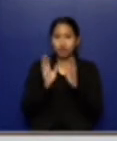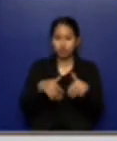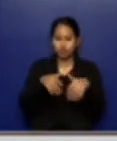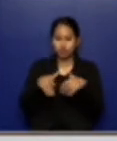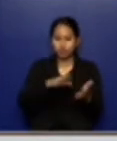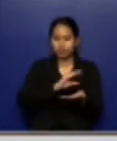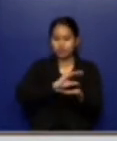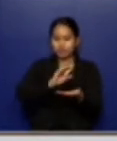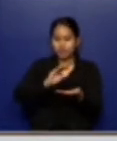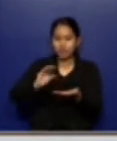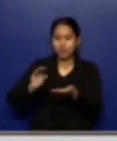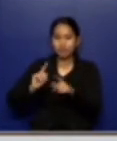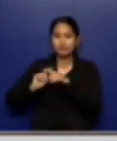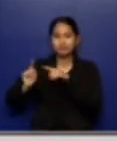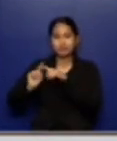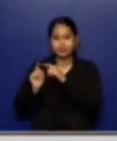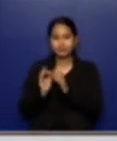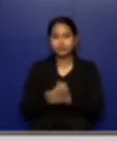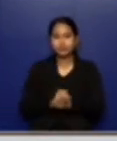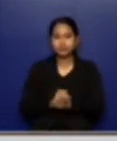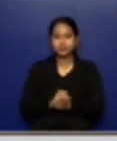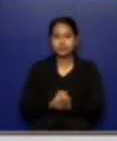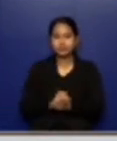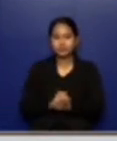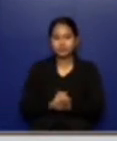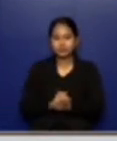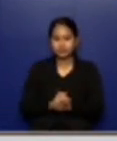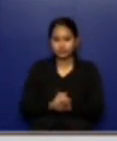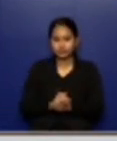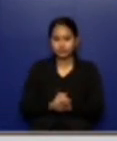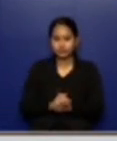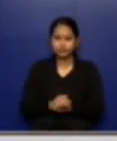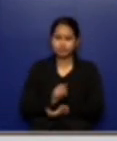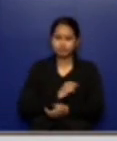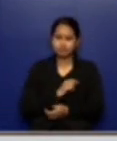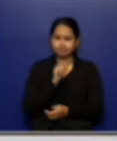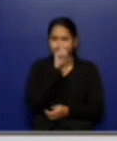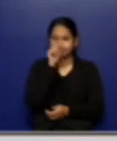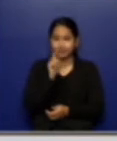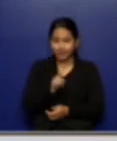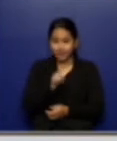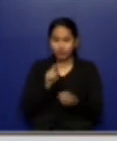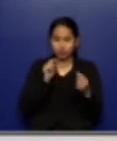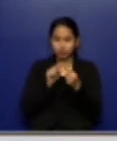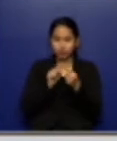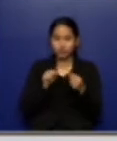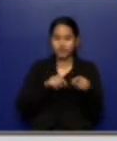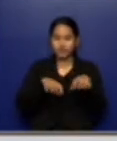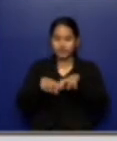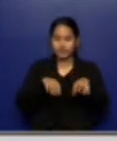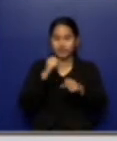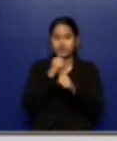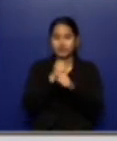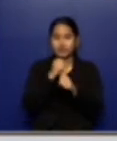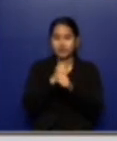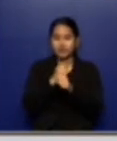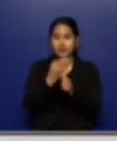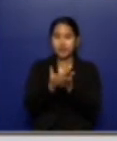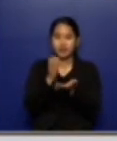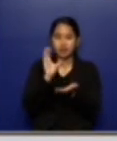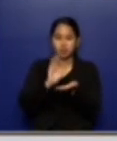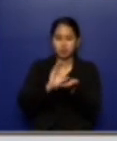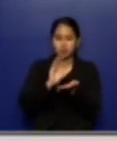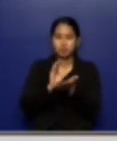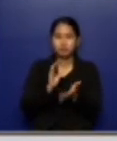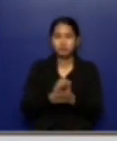นะครับท่านประธานที่เคารพสำหรับข้อสังเกตนะครับในการจัดงบประมาณที่เกิดเหตุ